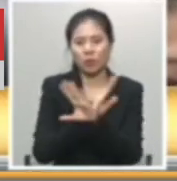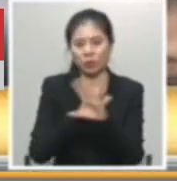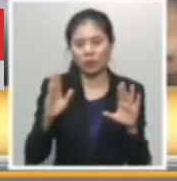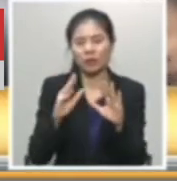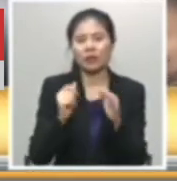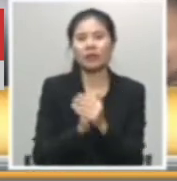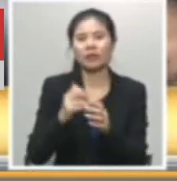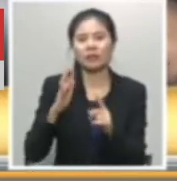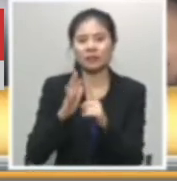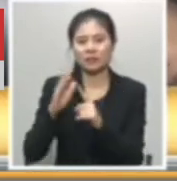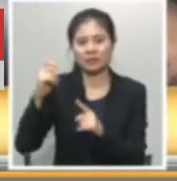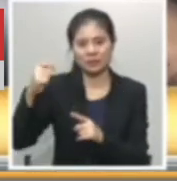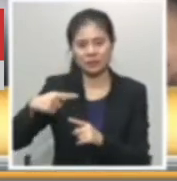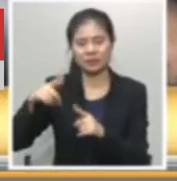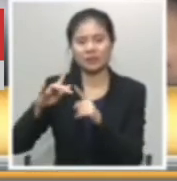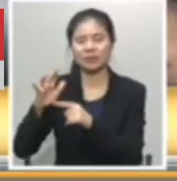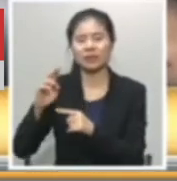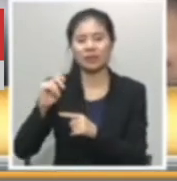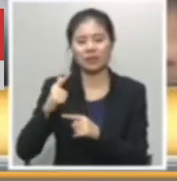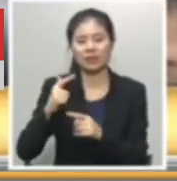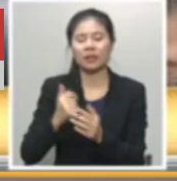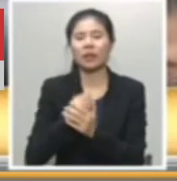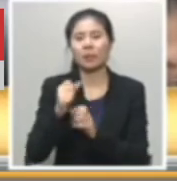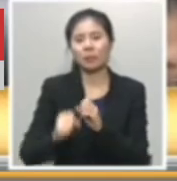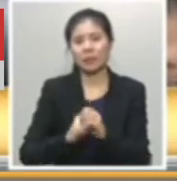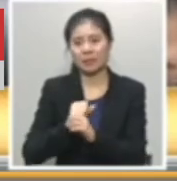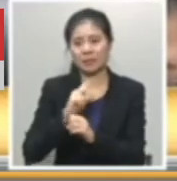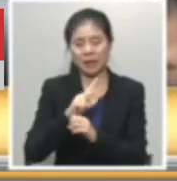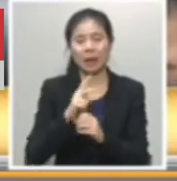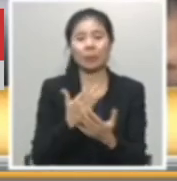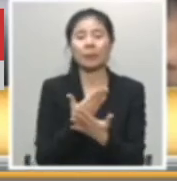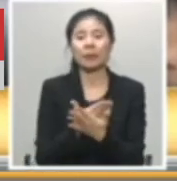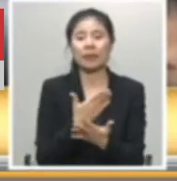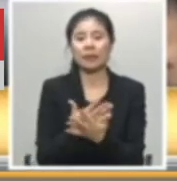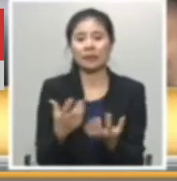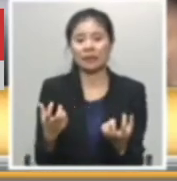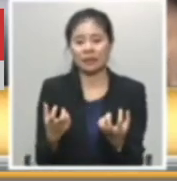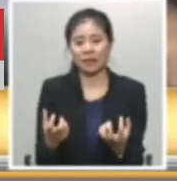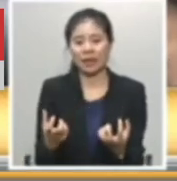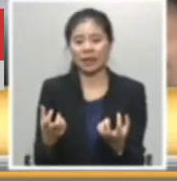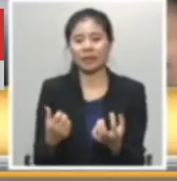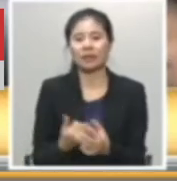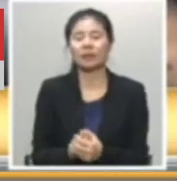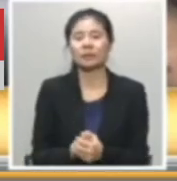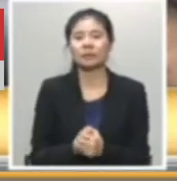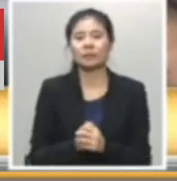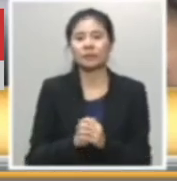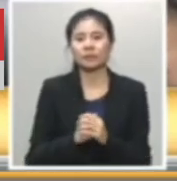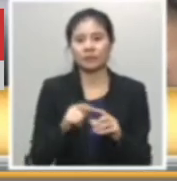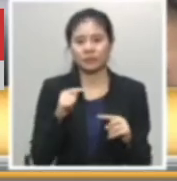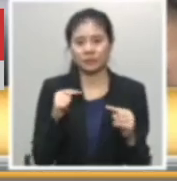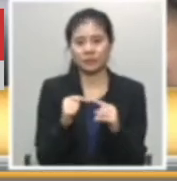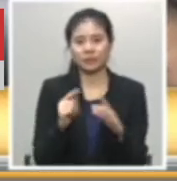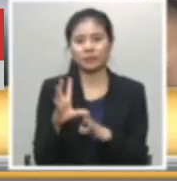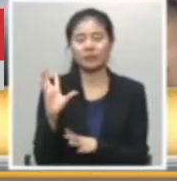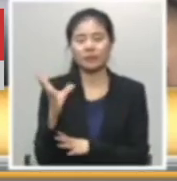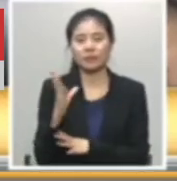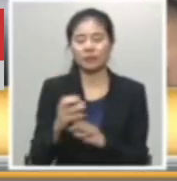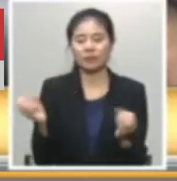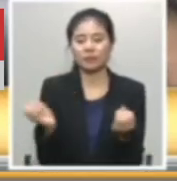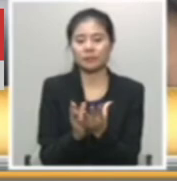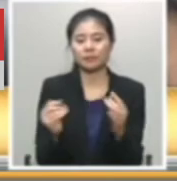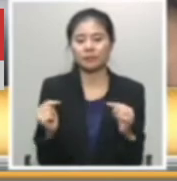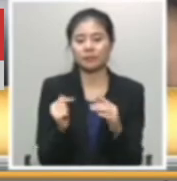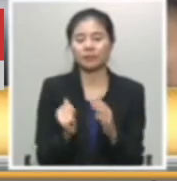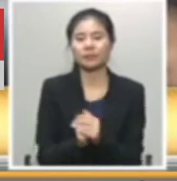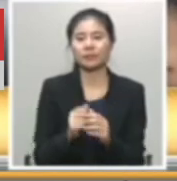บาทที่แข็งขึ้น 20% ในช่วง3ปีเนี่ยนะครับจนกลายเป็นประเทศที่ค่าเงินแข็งเป็นอันดับต้นๆของโลกส่งผลกระทบ